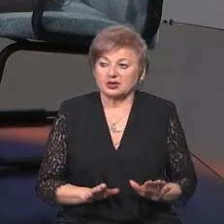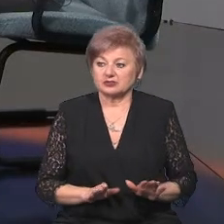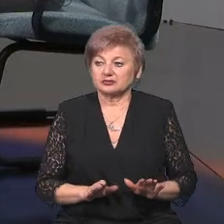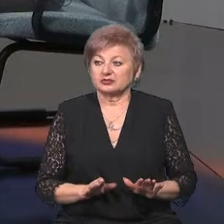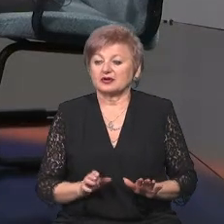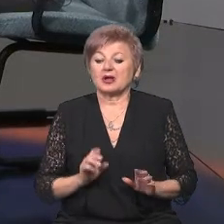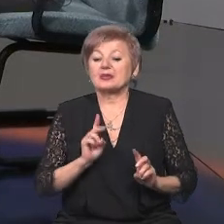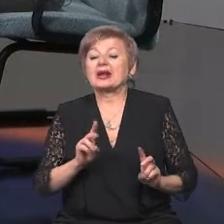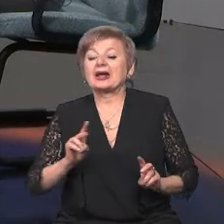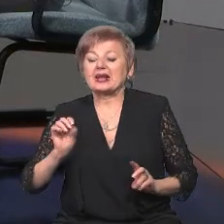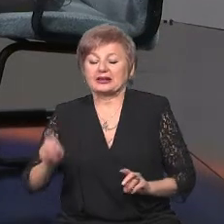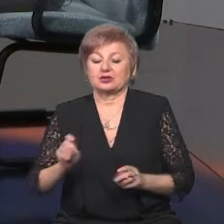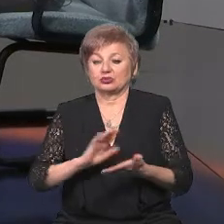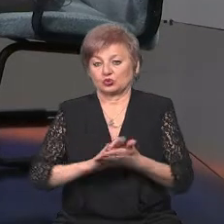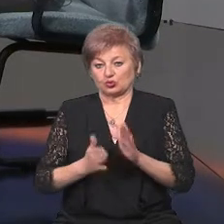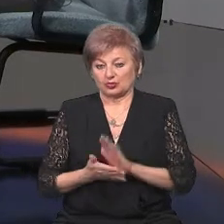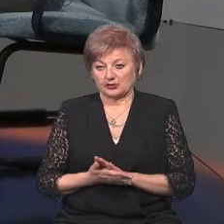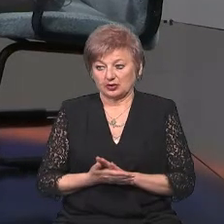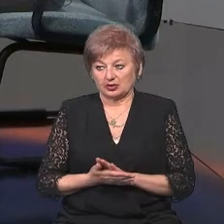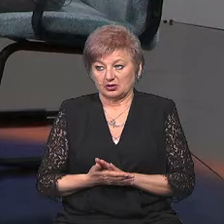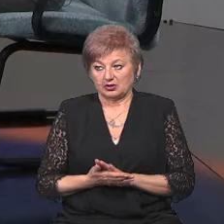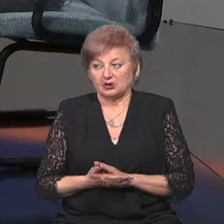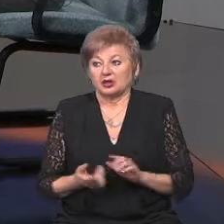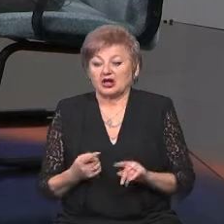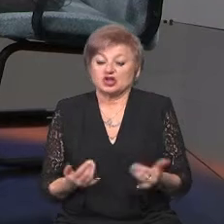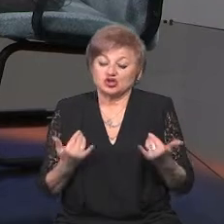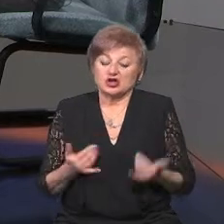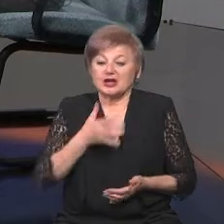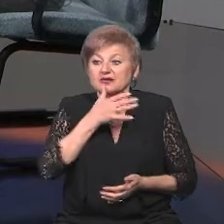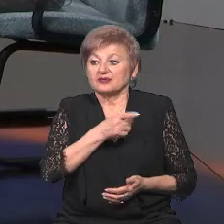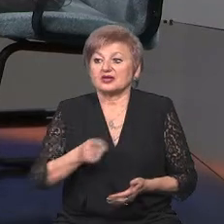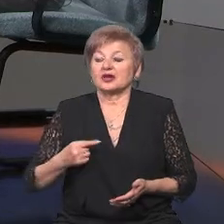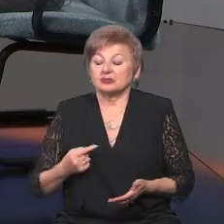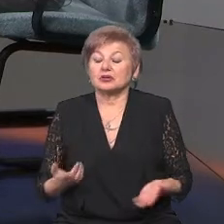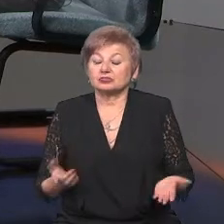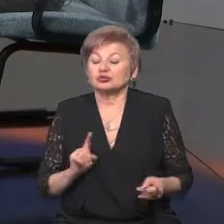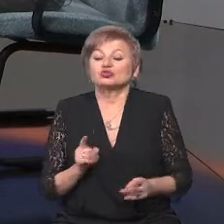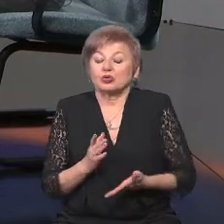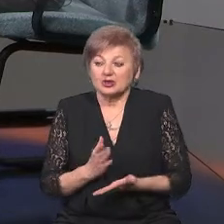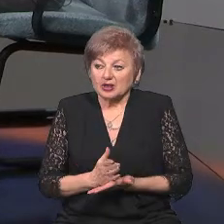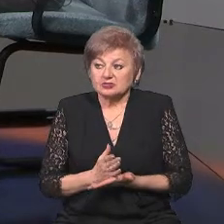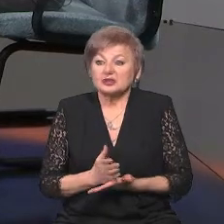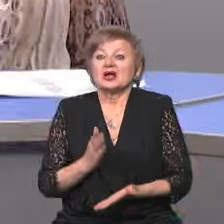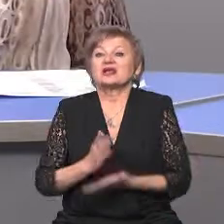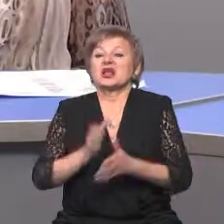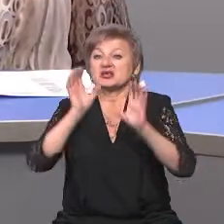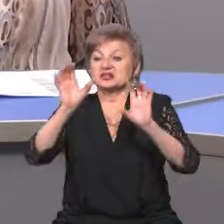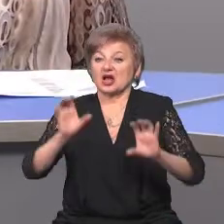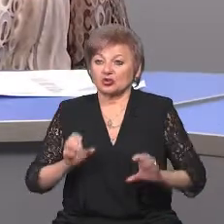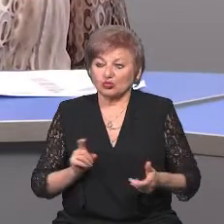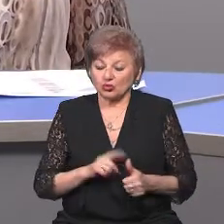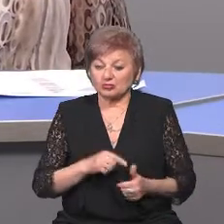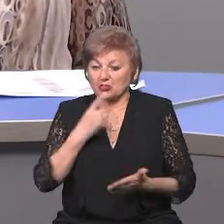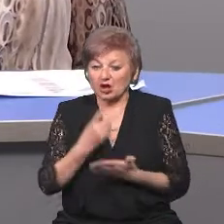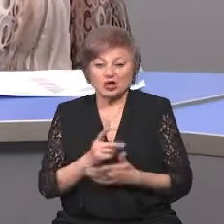не допускати, при яких умовах і так далі, тому подібне. На даний час ми маємо те, що маємо. Ми маємо закон, який